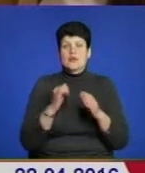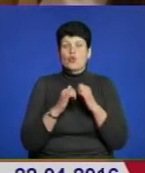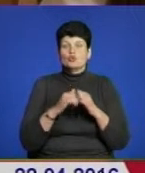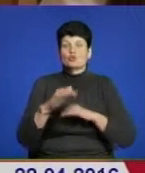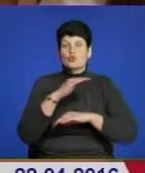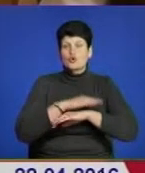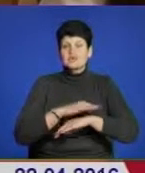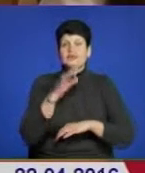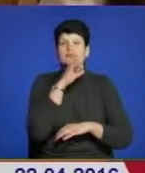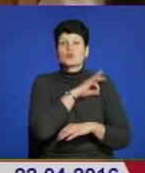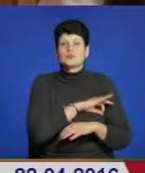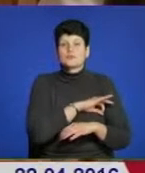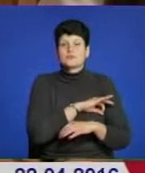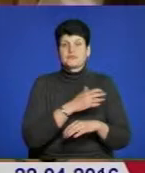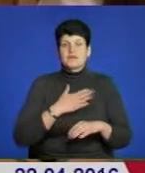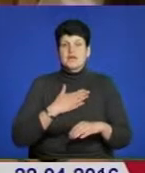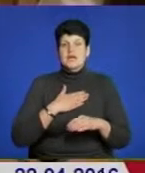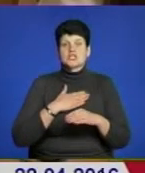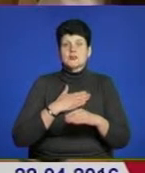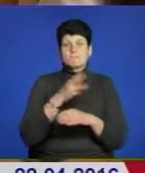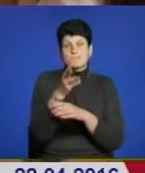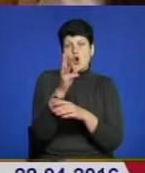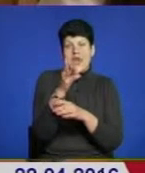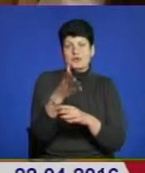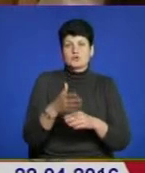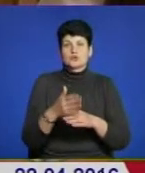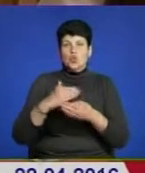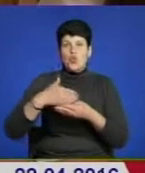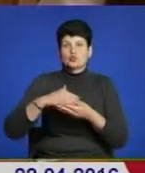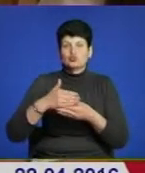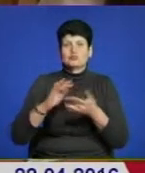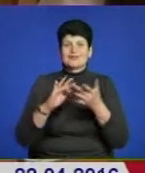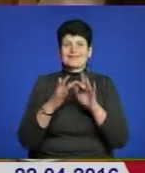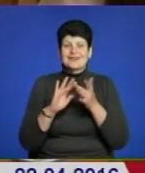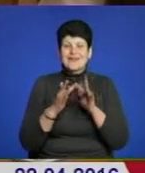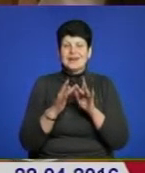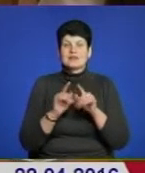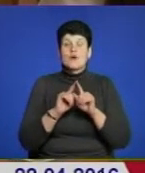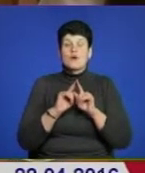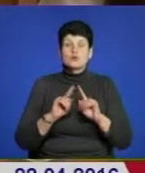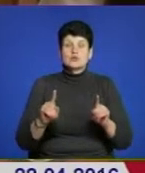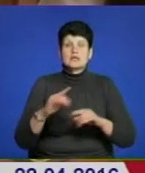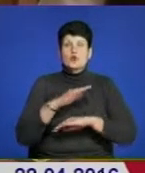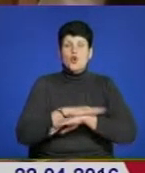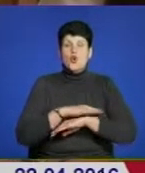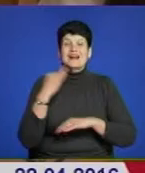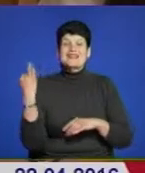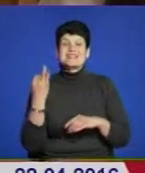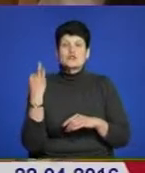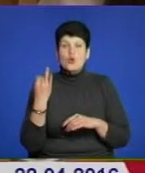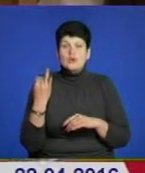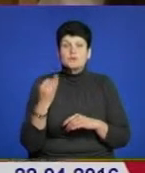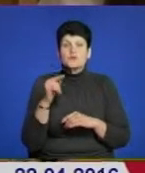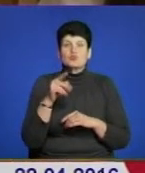уроці використовуємо наші проєктори, ноутбук, інтернет, особливо на уроках історії, тому